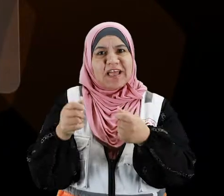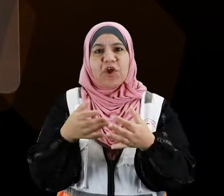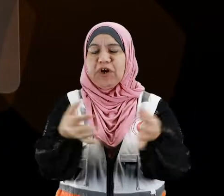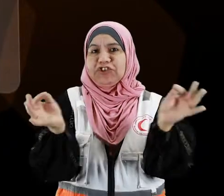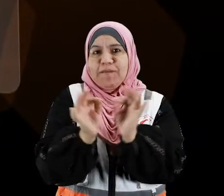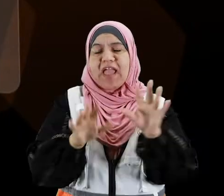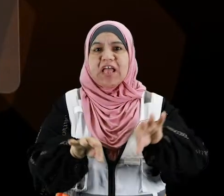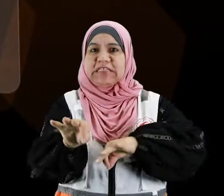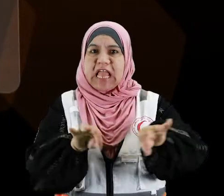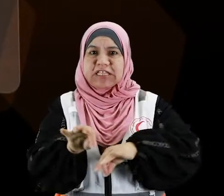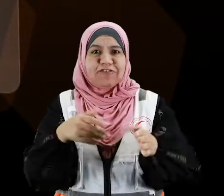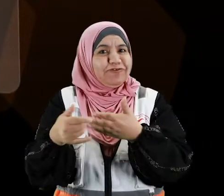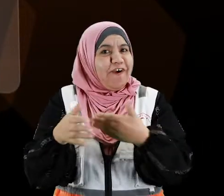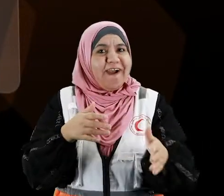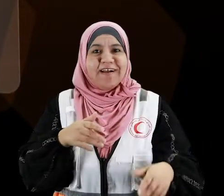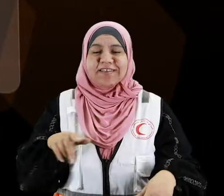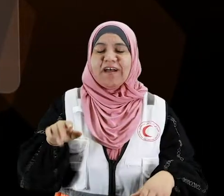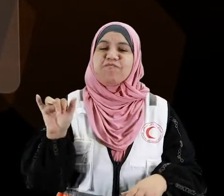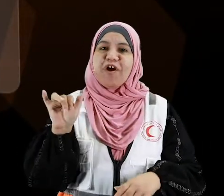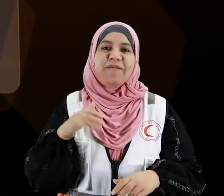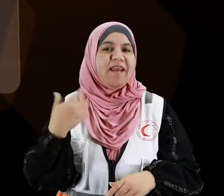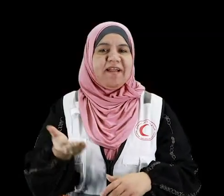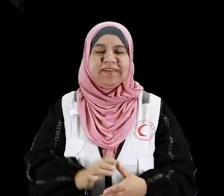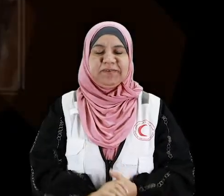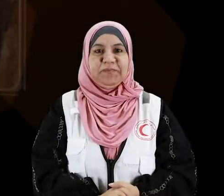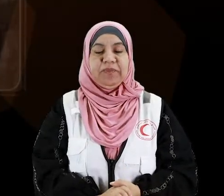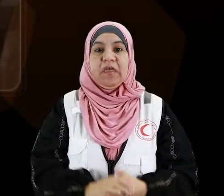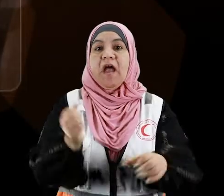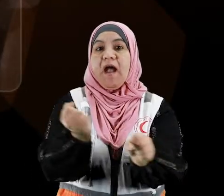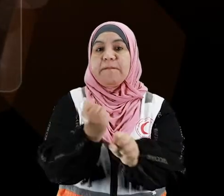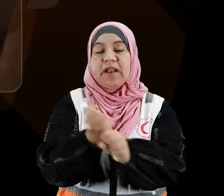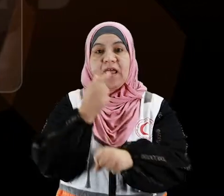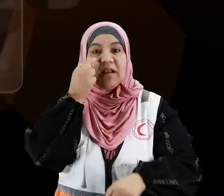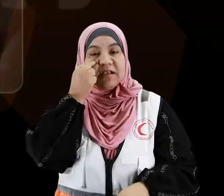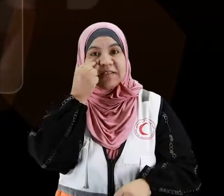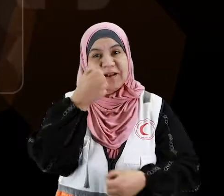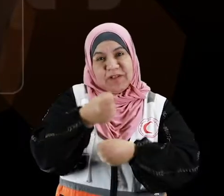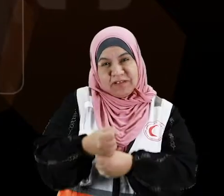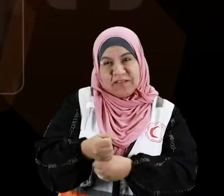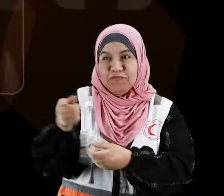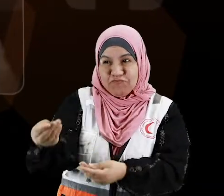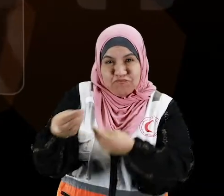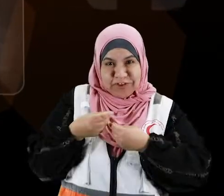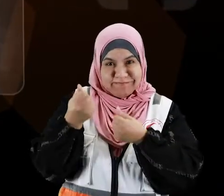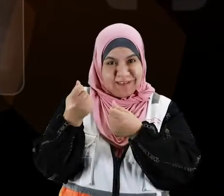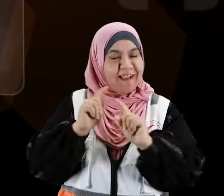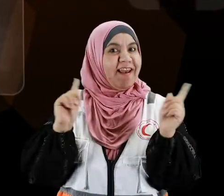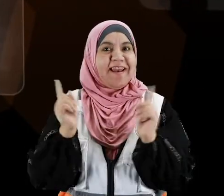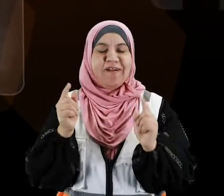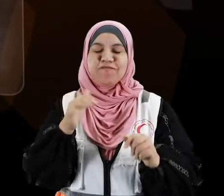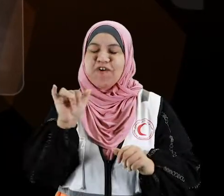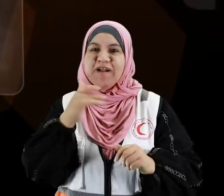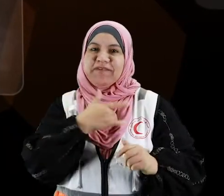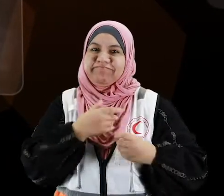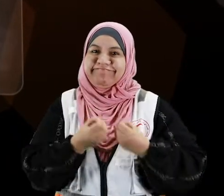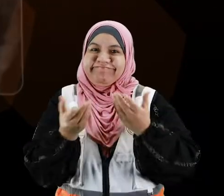الاقتصادية والاجتماعية والسياسية اللي بتمر فيها المجتمعات. بعملنا الإنساني ما مننتظر أي مقابل مادي، هو فقط